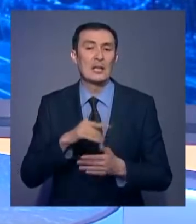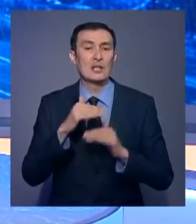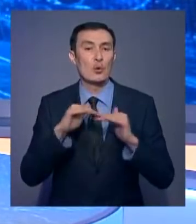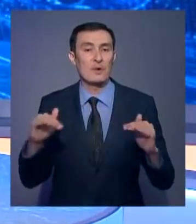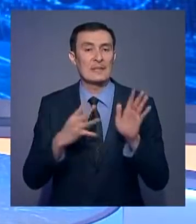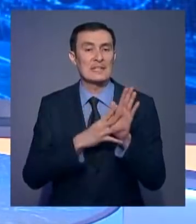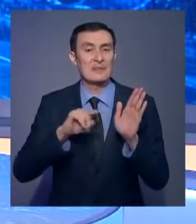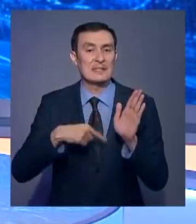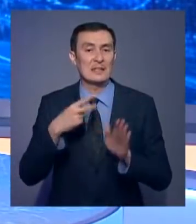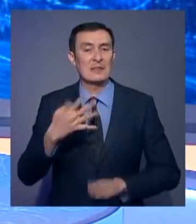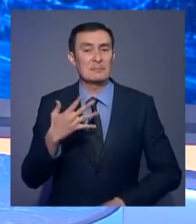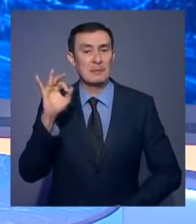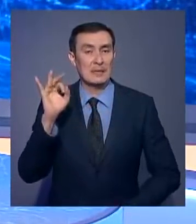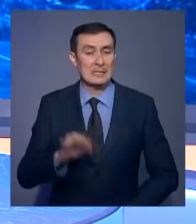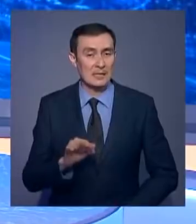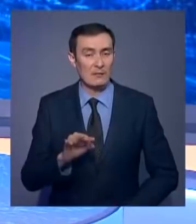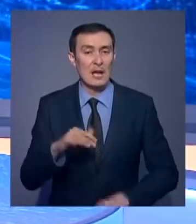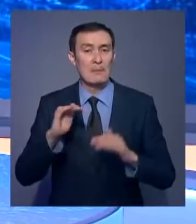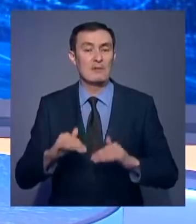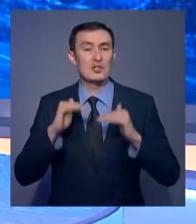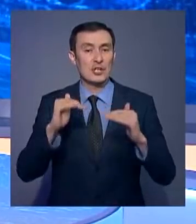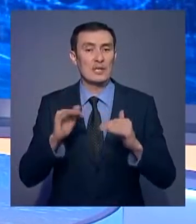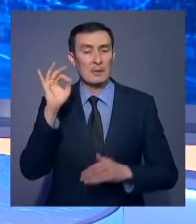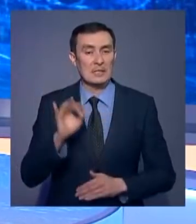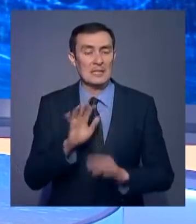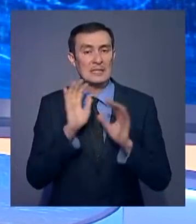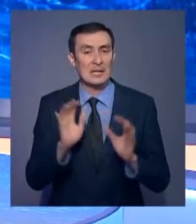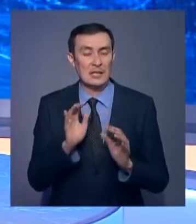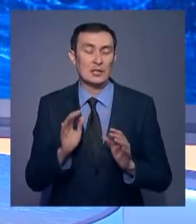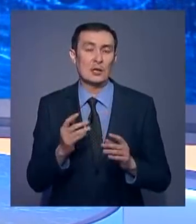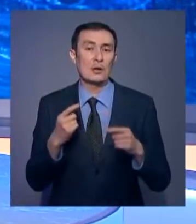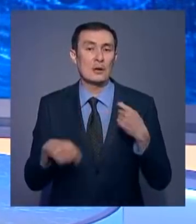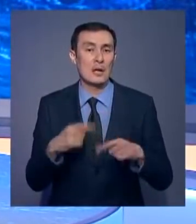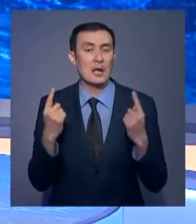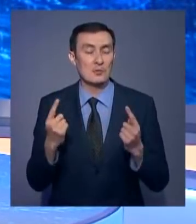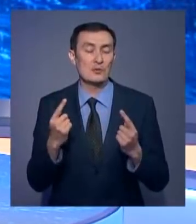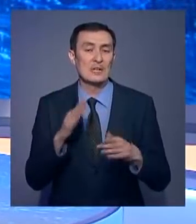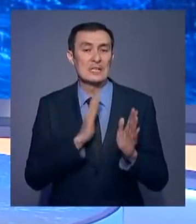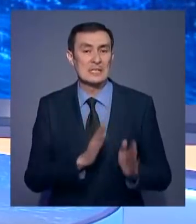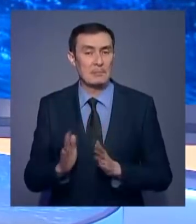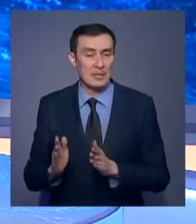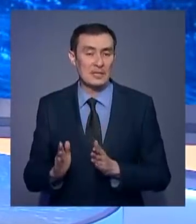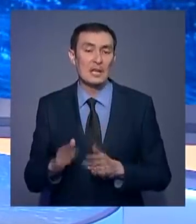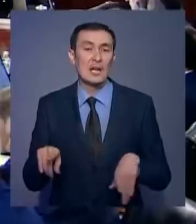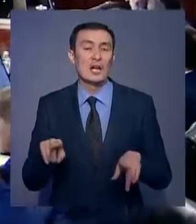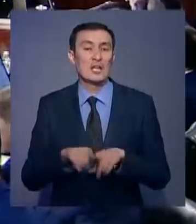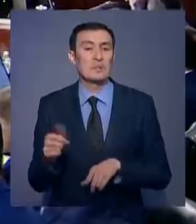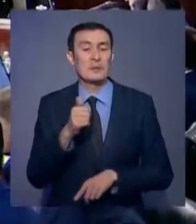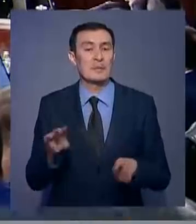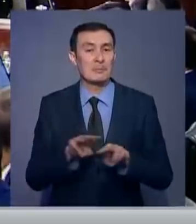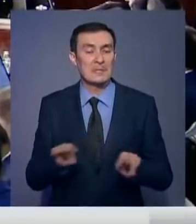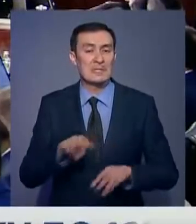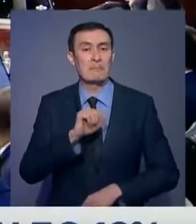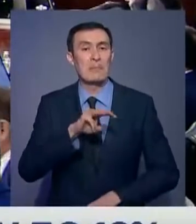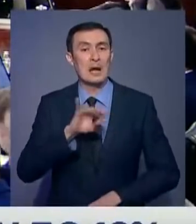уровне 9,25%. Повышение позволит сохранить макроэкономическую и финансовую стабильность. В свою очередь, премьер-министр страны